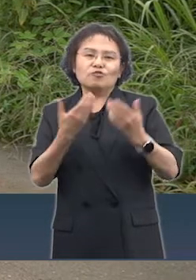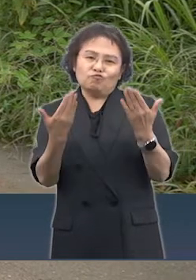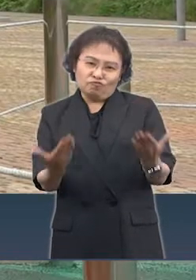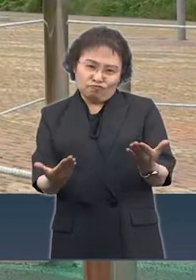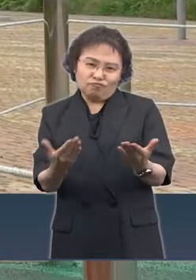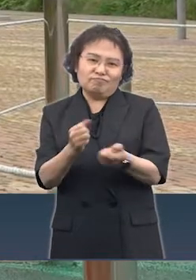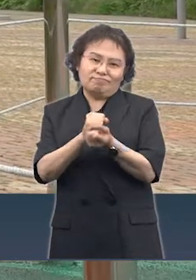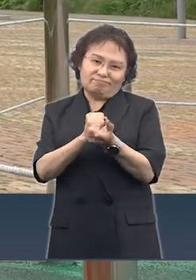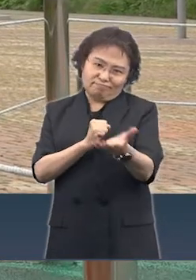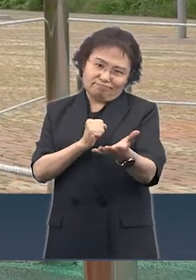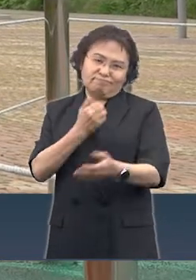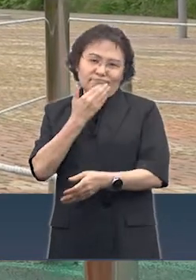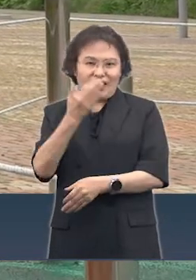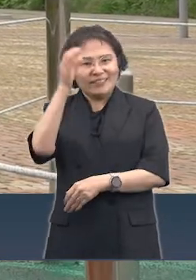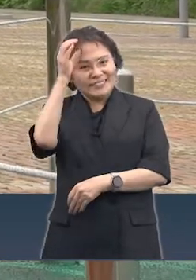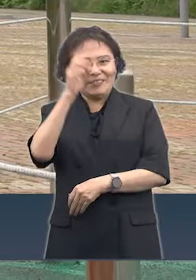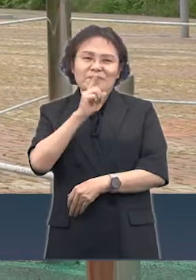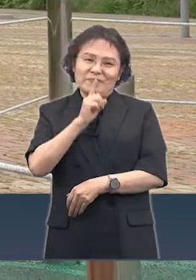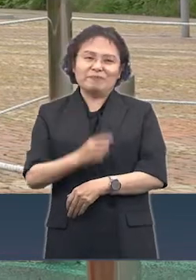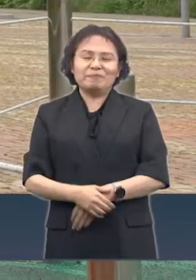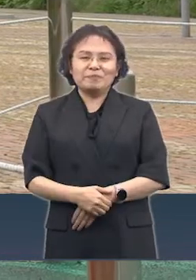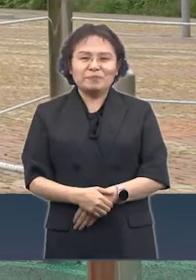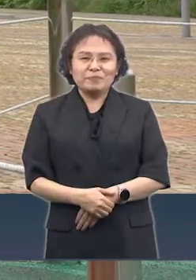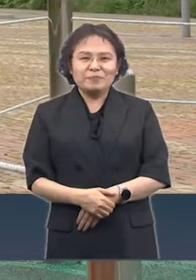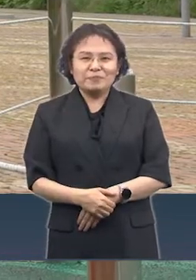제공할 수 있을 것으로 기대한다 고 밝혔습니다